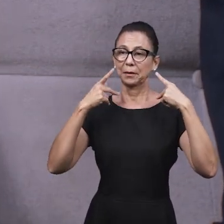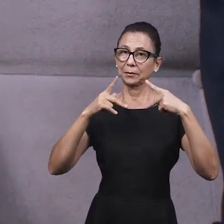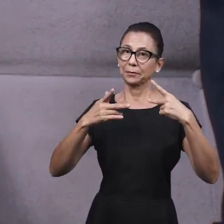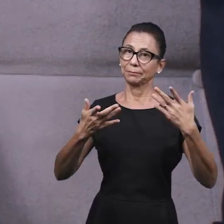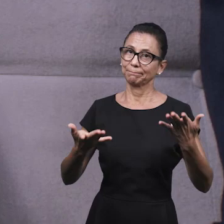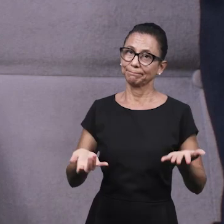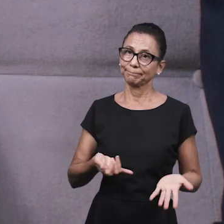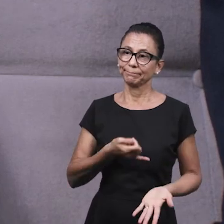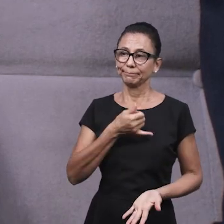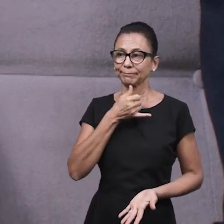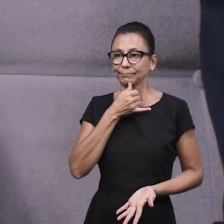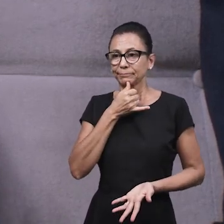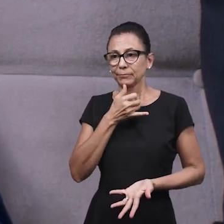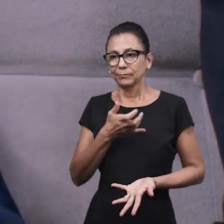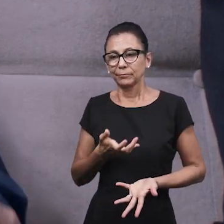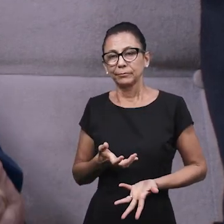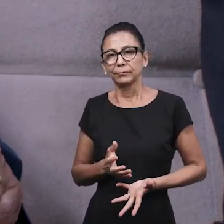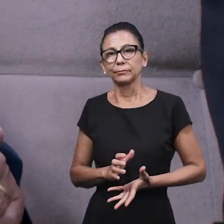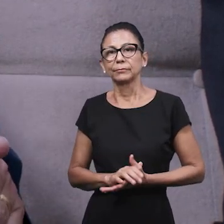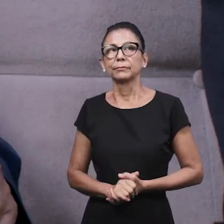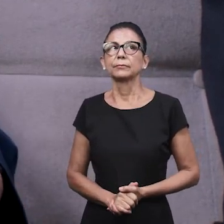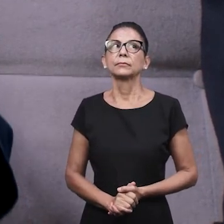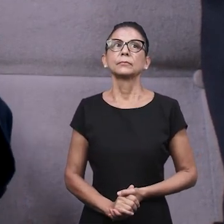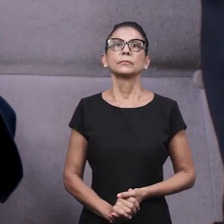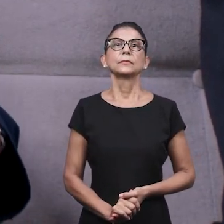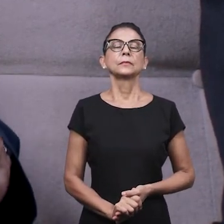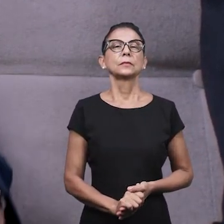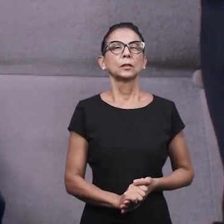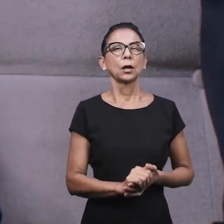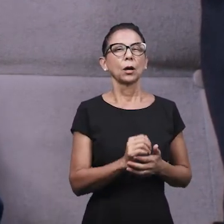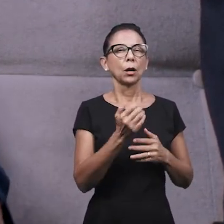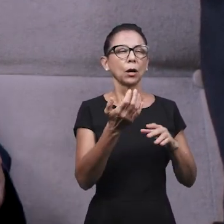et c'est ça que c'est triste,